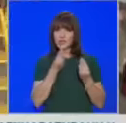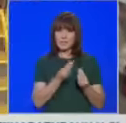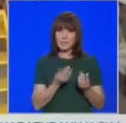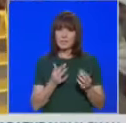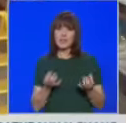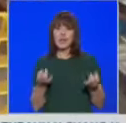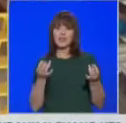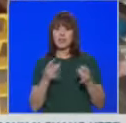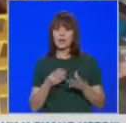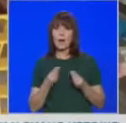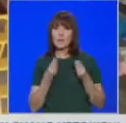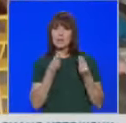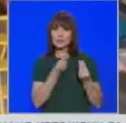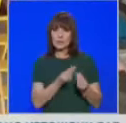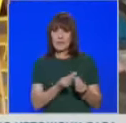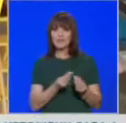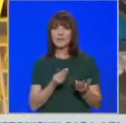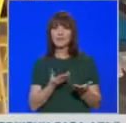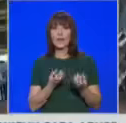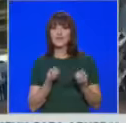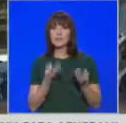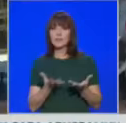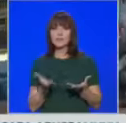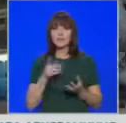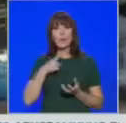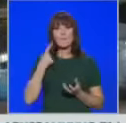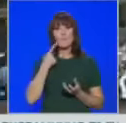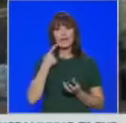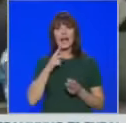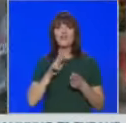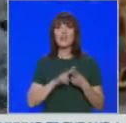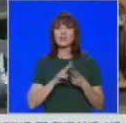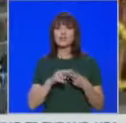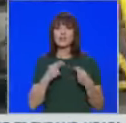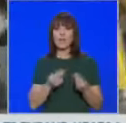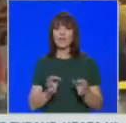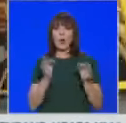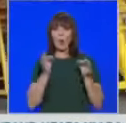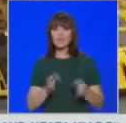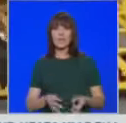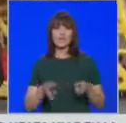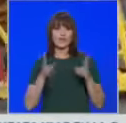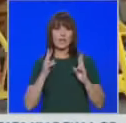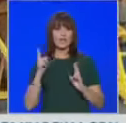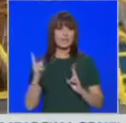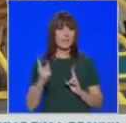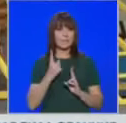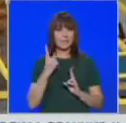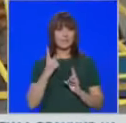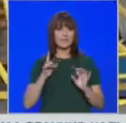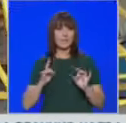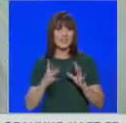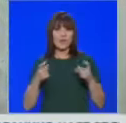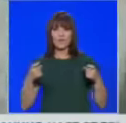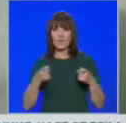им. Предоставянето на F-16 стана възможно след като в петък Вашингтон даде официално разрешение и така за първи път от началото на